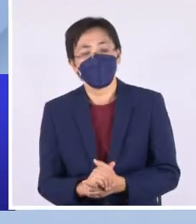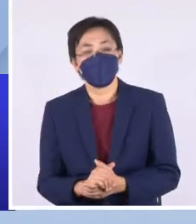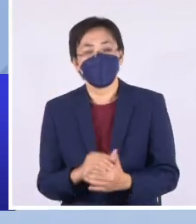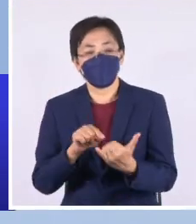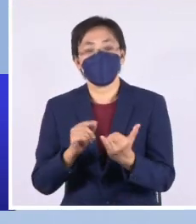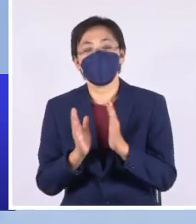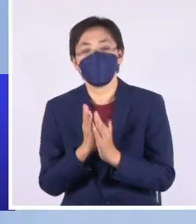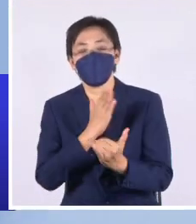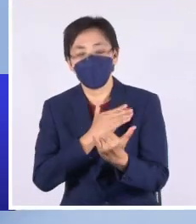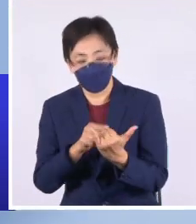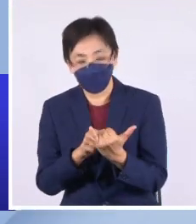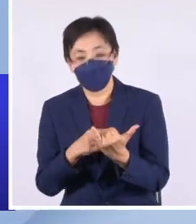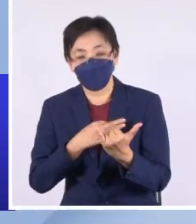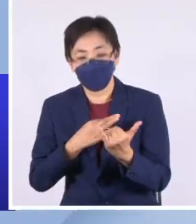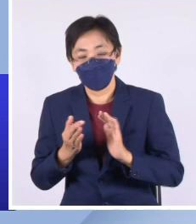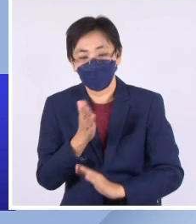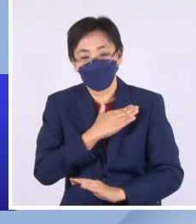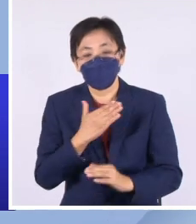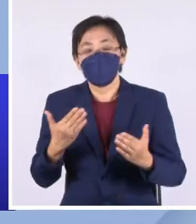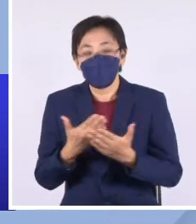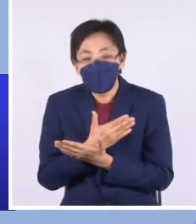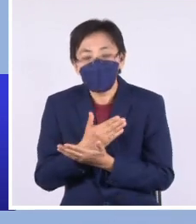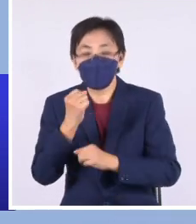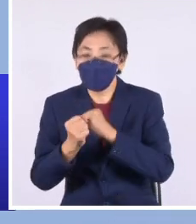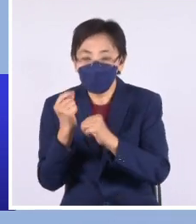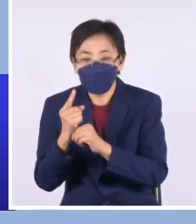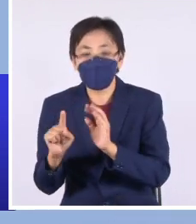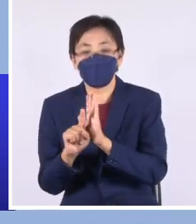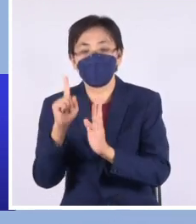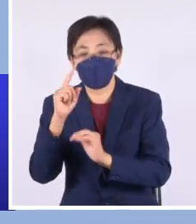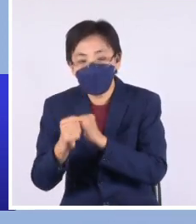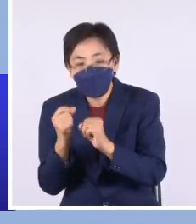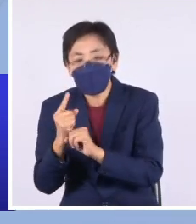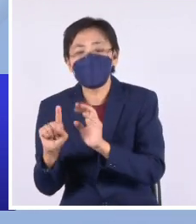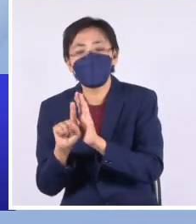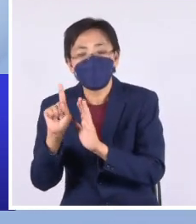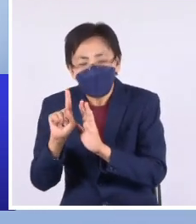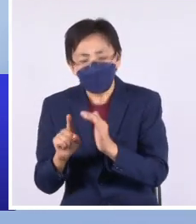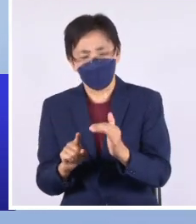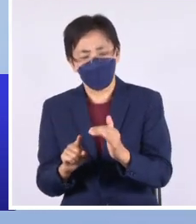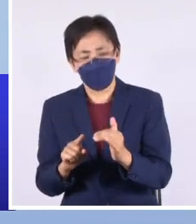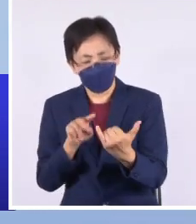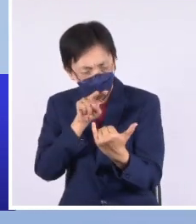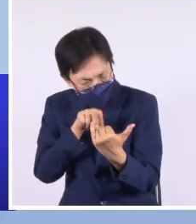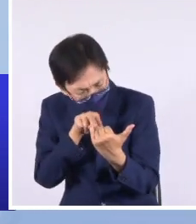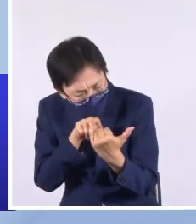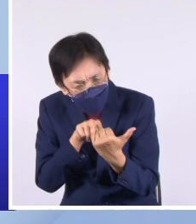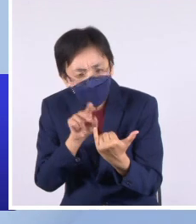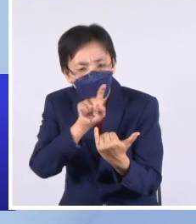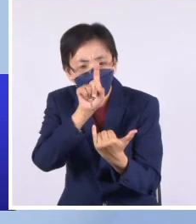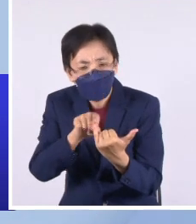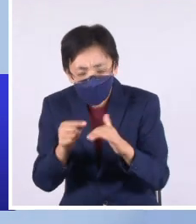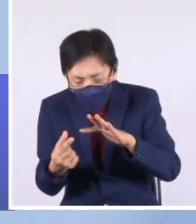วัดก็จัดขึ้นเป็นประจำทุกปีปีละครั้งก็เลยมาสังเกตดูว่าเอ๊ะเล็บท่านหายไปเรื่องที่เกิดขึ้นเ